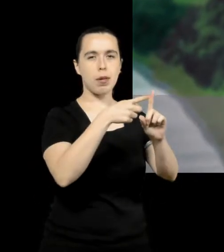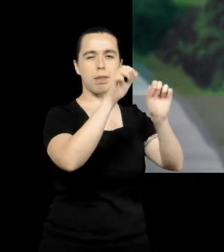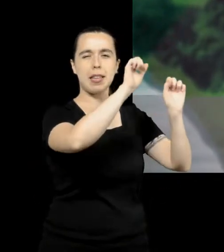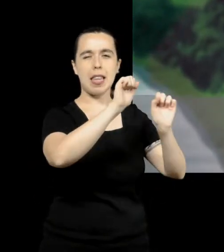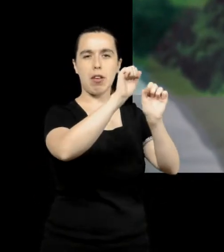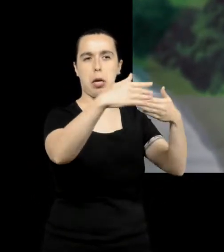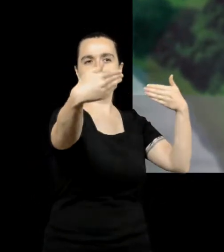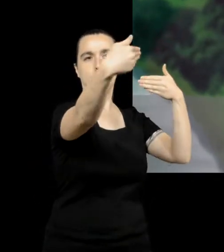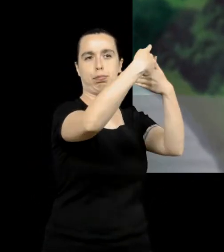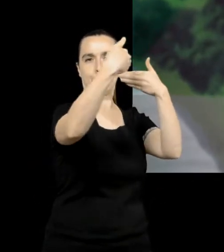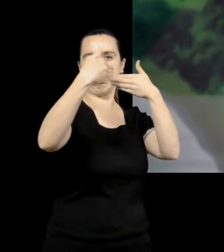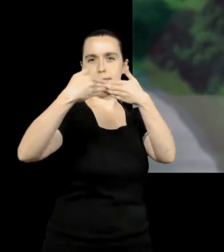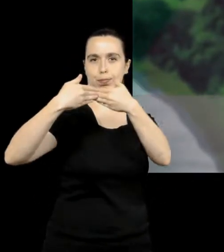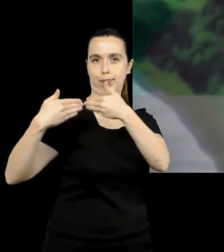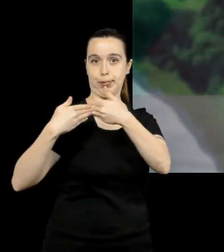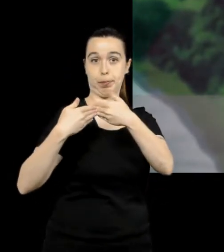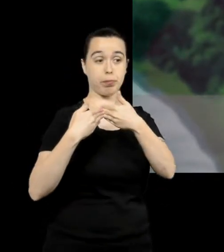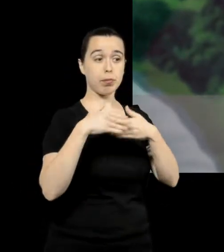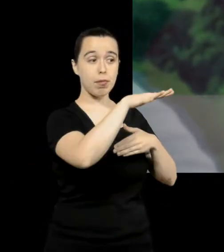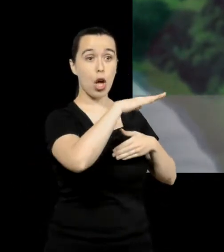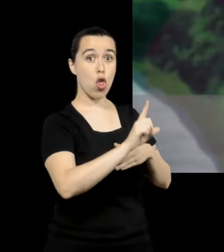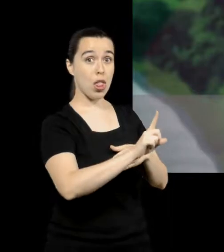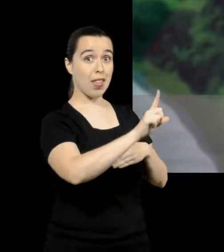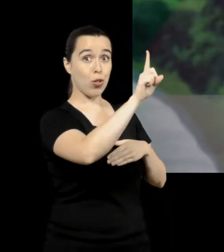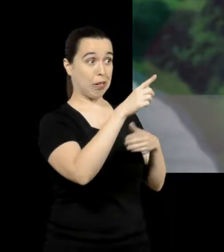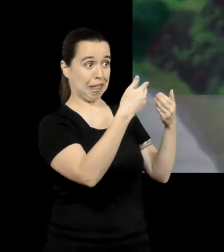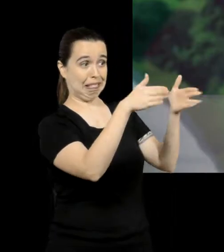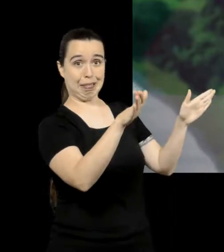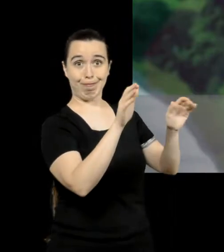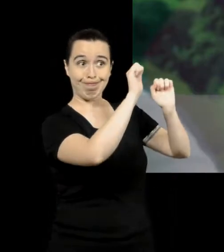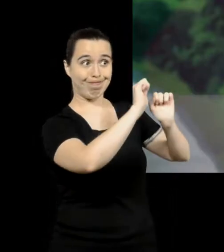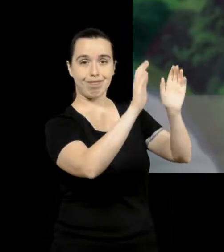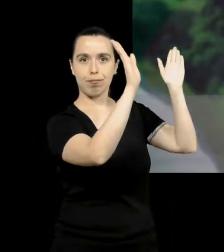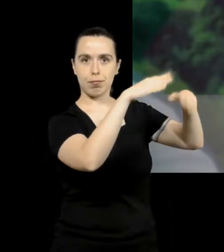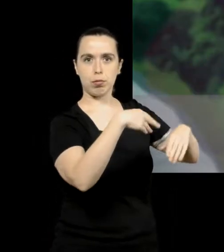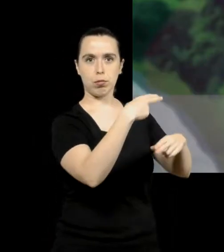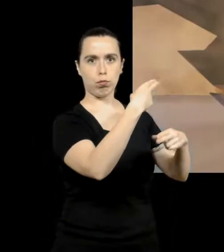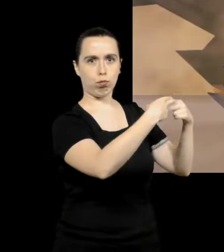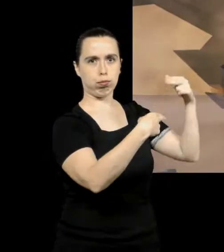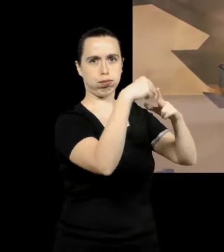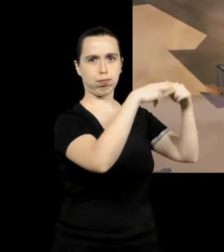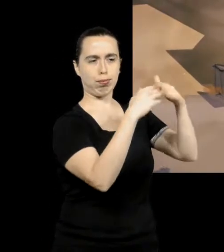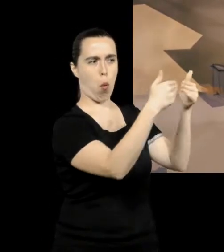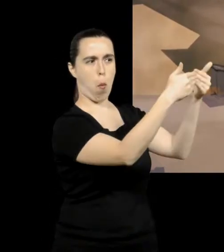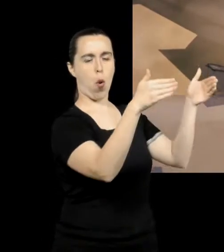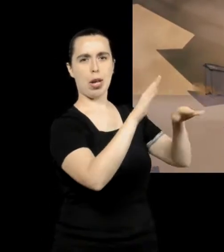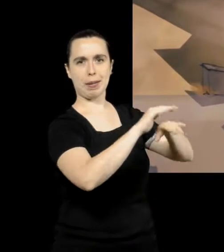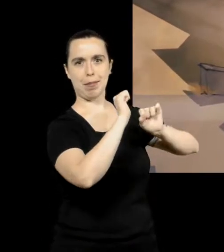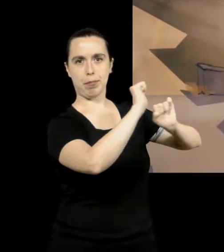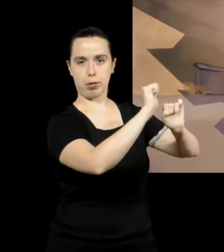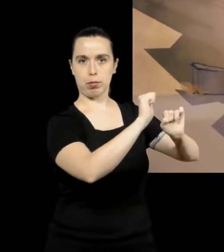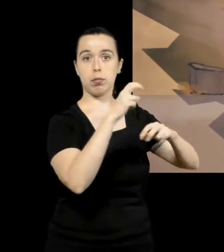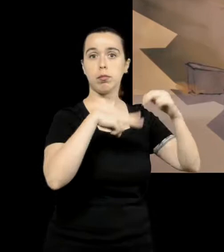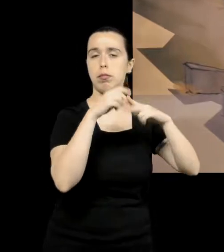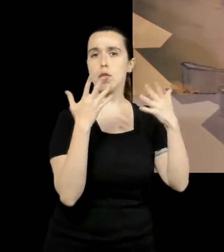Per tal de defensar-la, van construir una muralla tipus barrera a la cara nord, l'única zona desprotegida. Es va